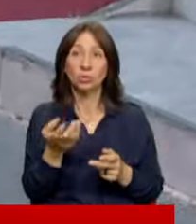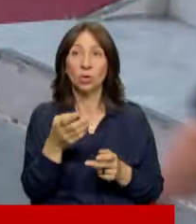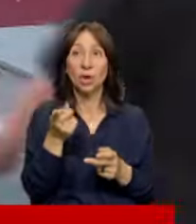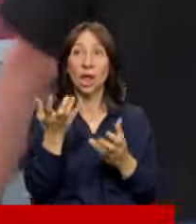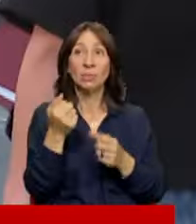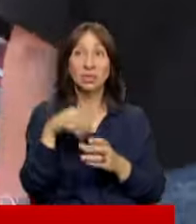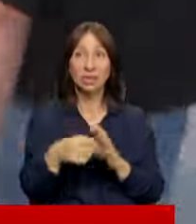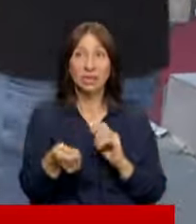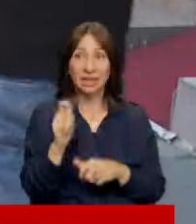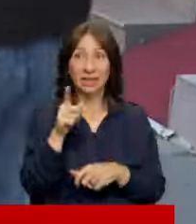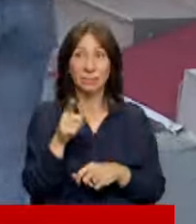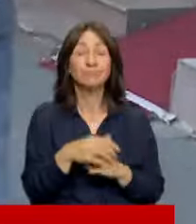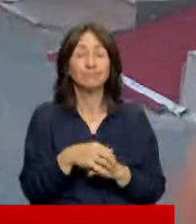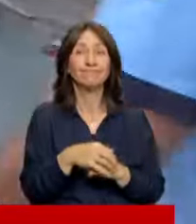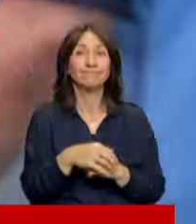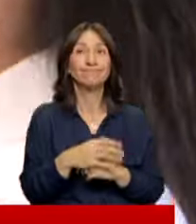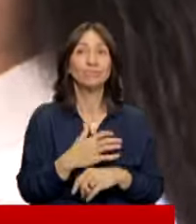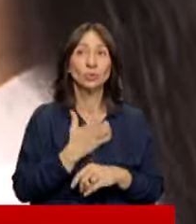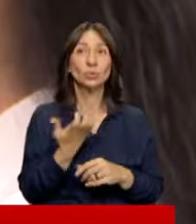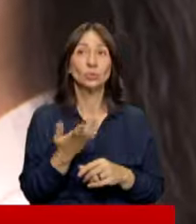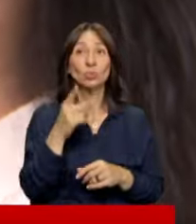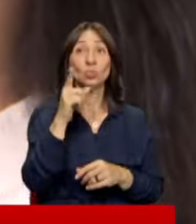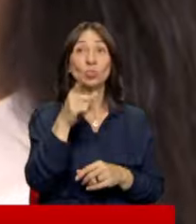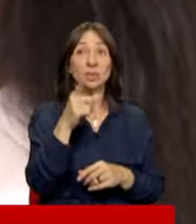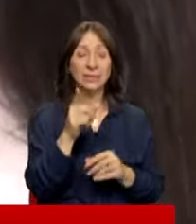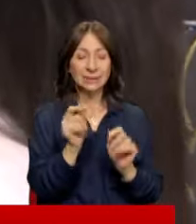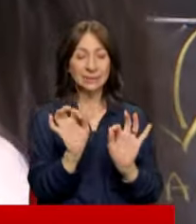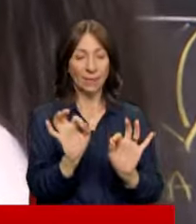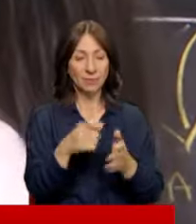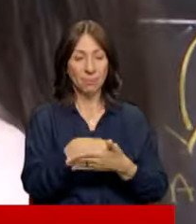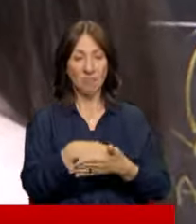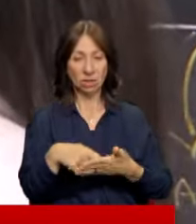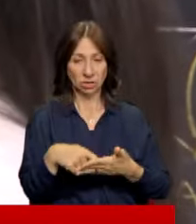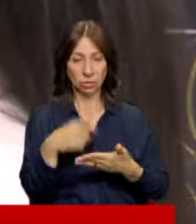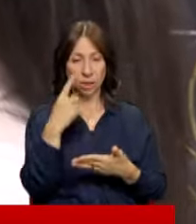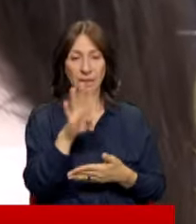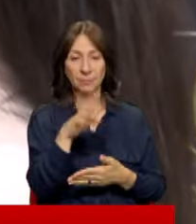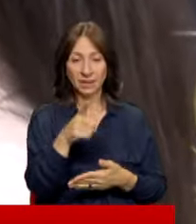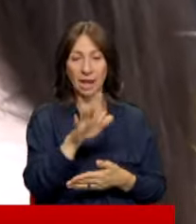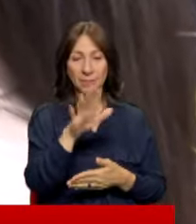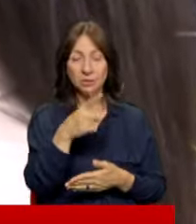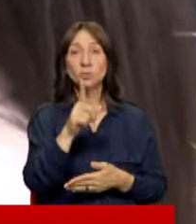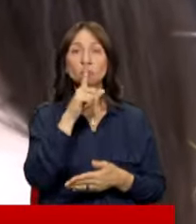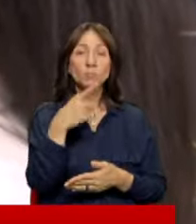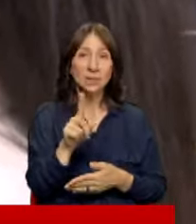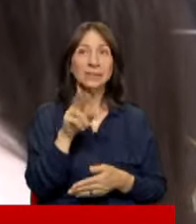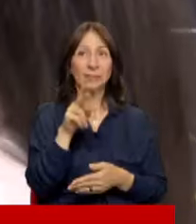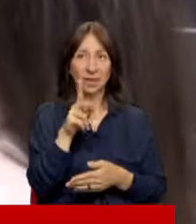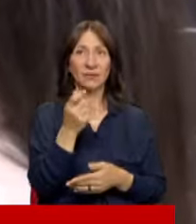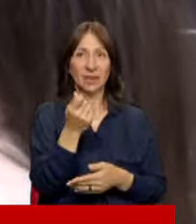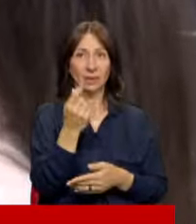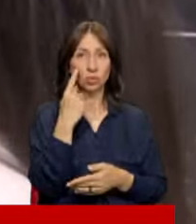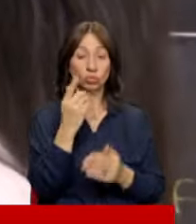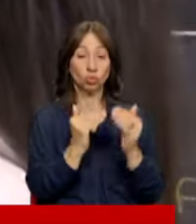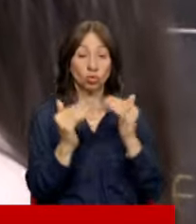Onları almak için kredi mi çektiniz? Evet, maalesef. Burada sabit ücretli vatandaşların 40 bin, 50 bin, 100 bin gibi tutarlarla,